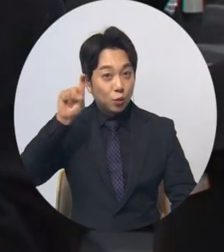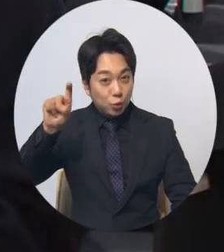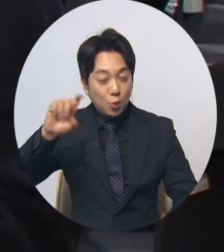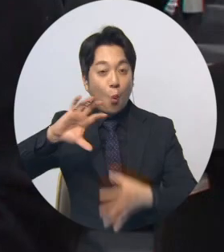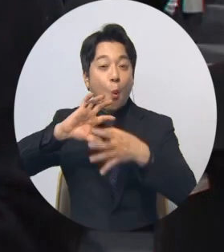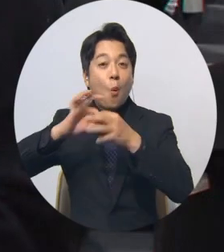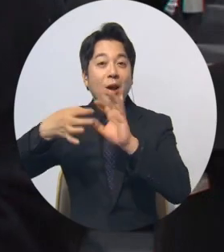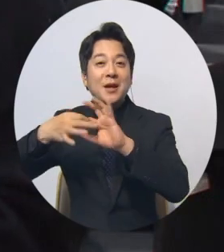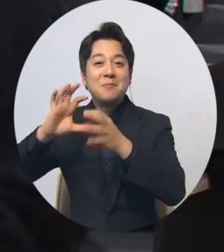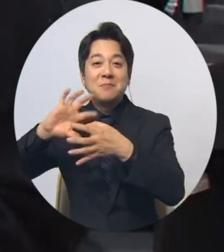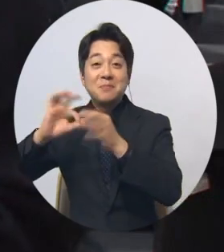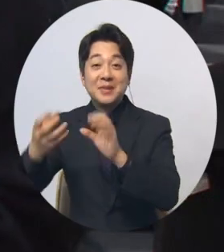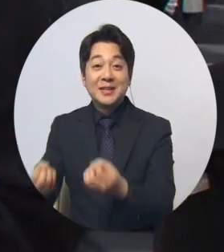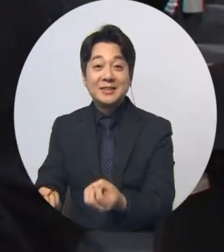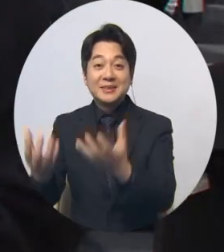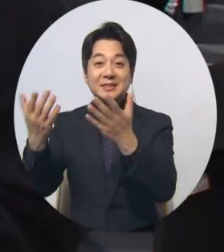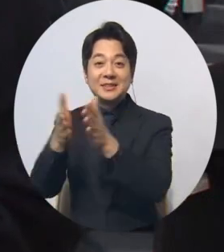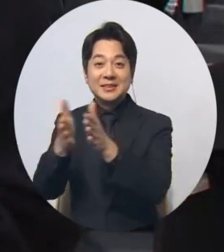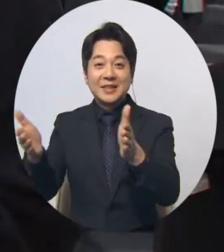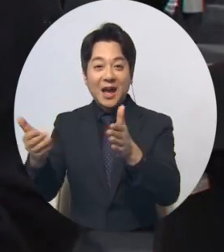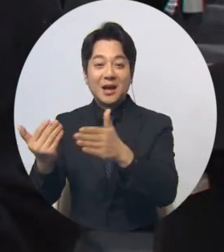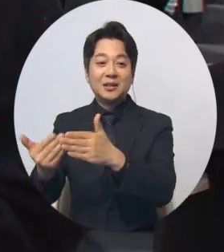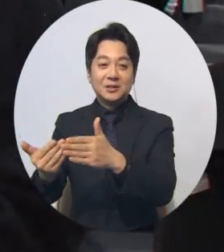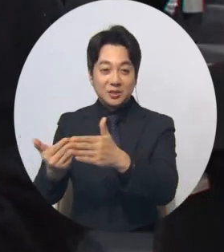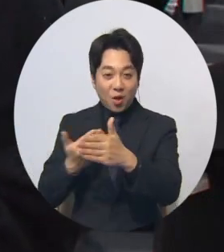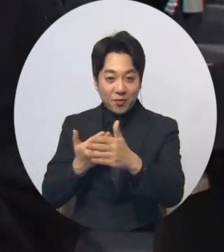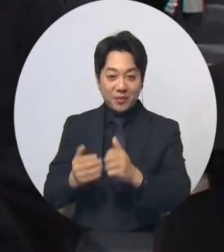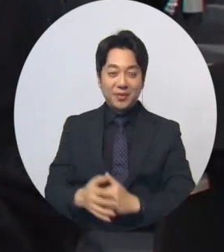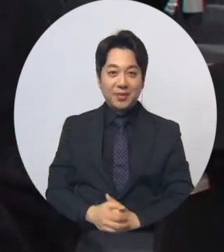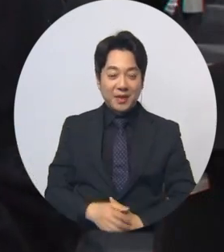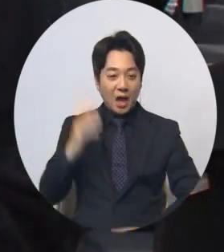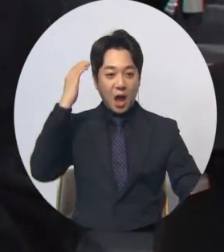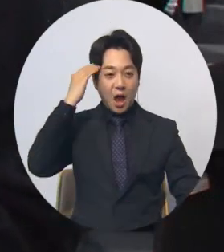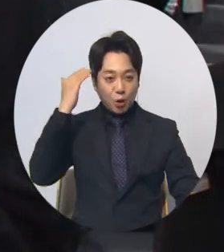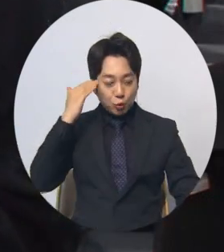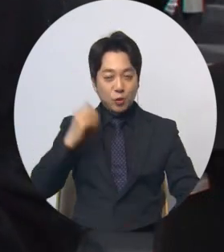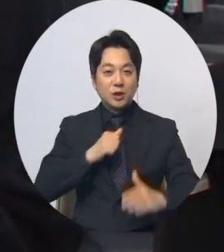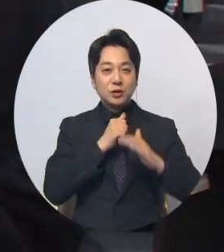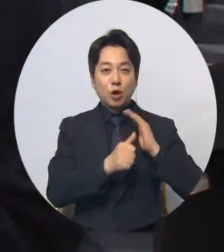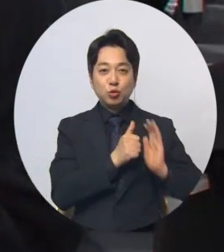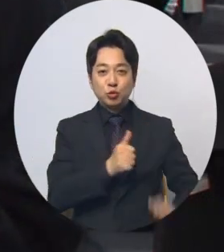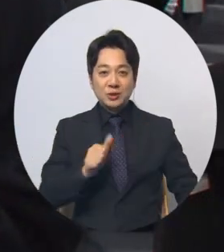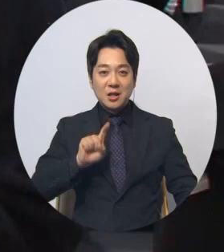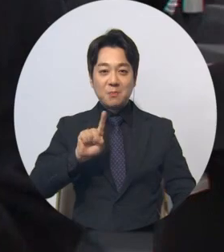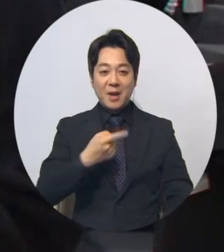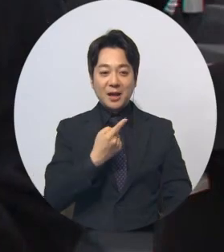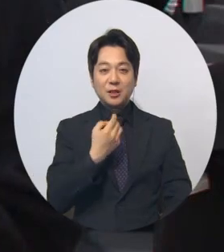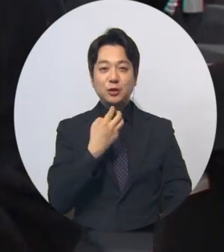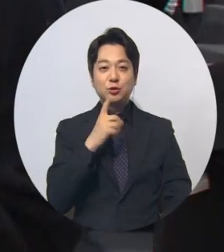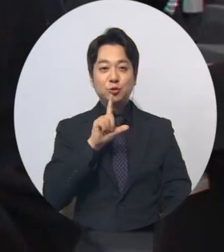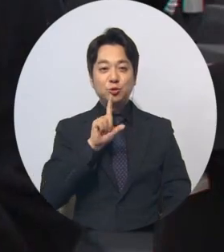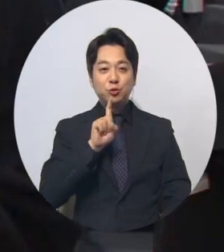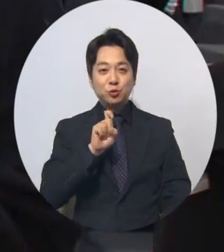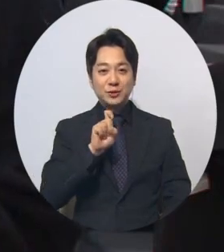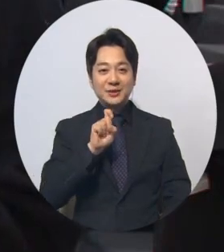축제 2024 강원 동계 청소년 올림픽에는 우리나라 선수 153명이 14개